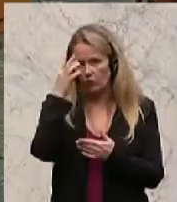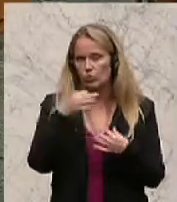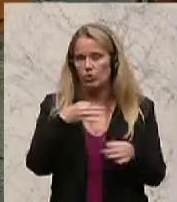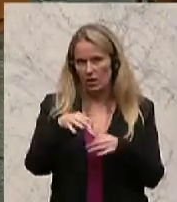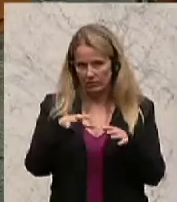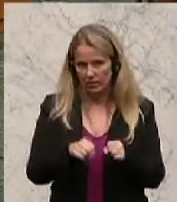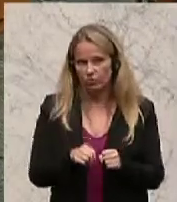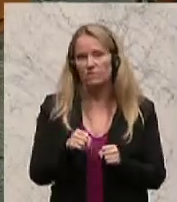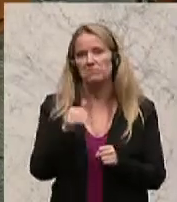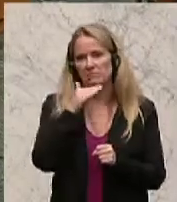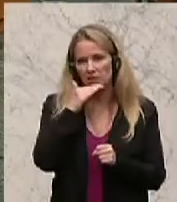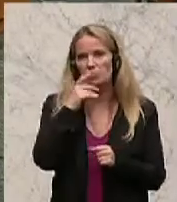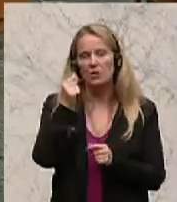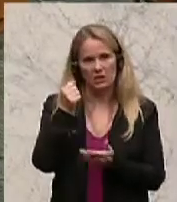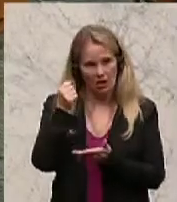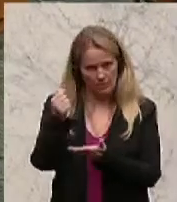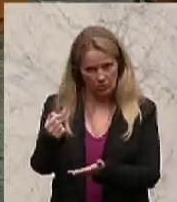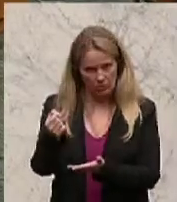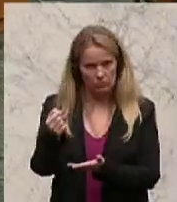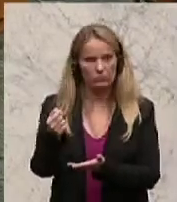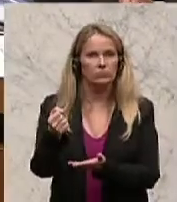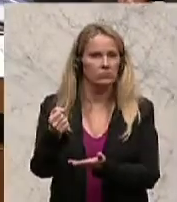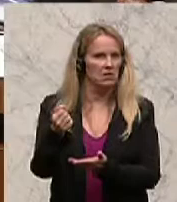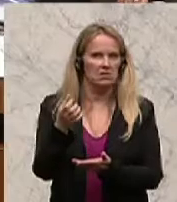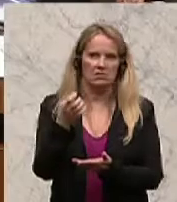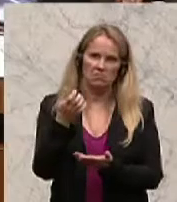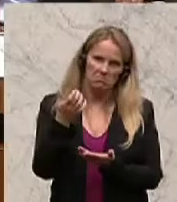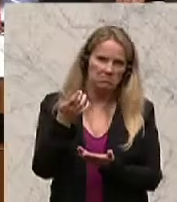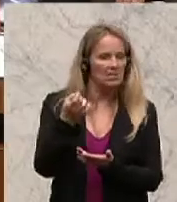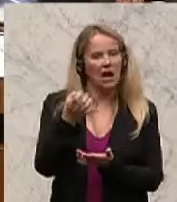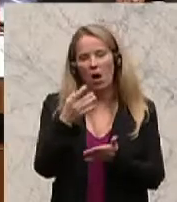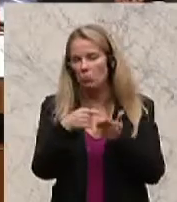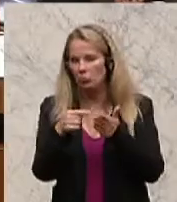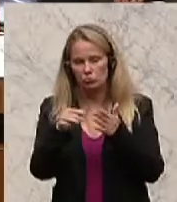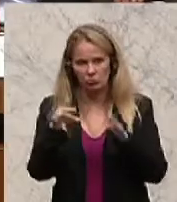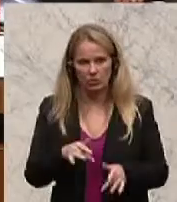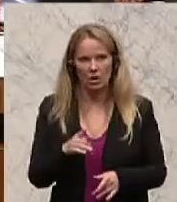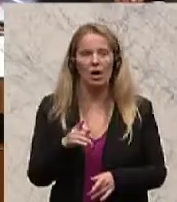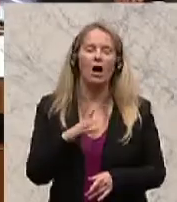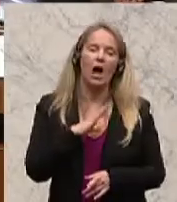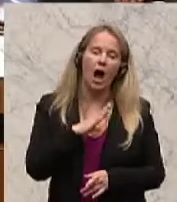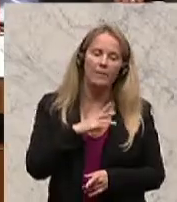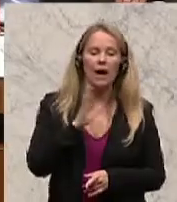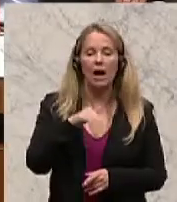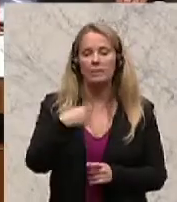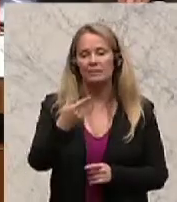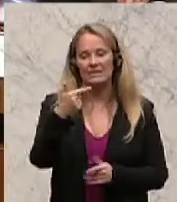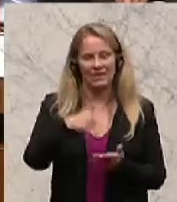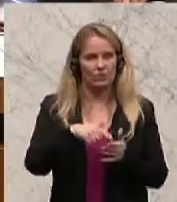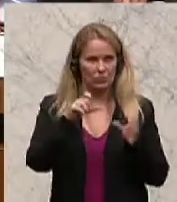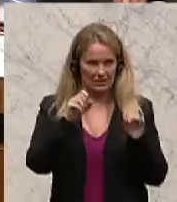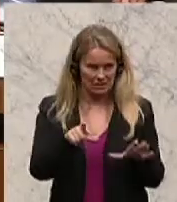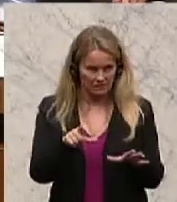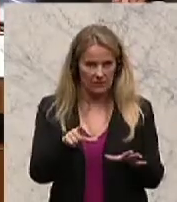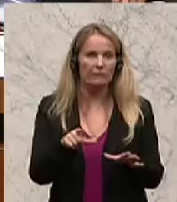genügend Mitteln ausgestattet, kaum Kürzungen sind hier. Aber ab 2017 werden hier